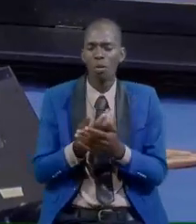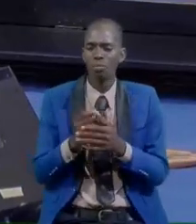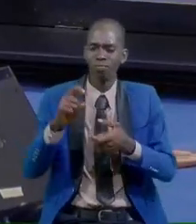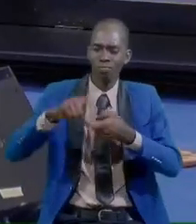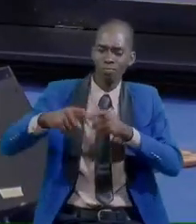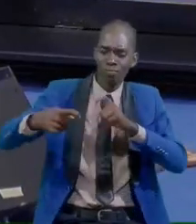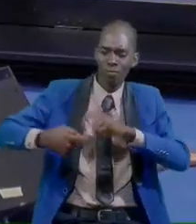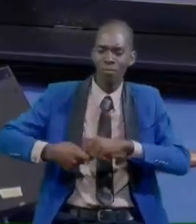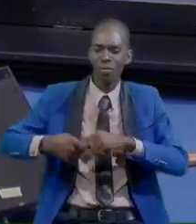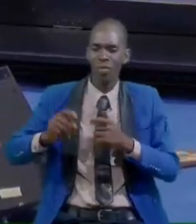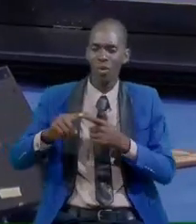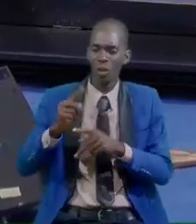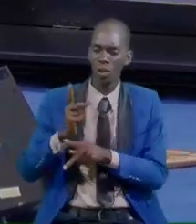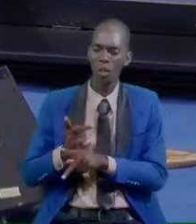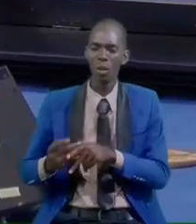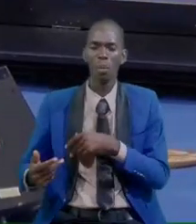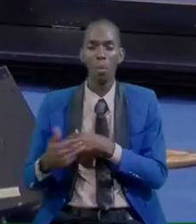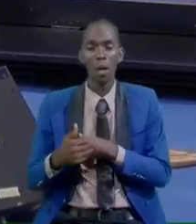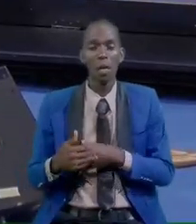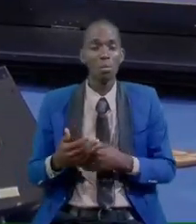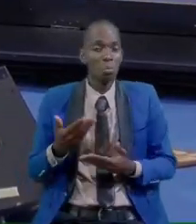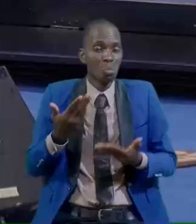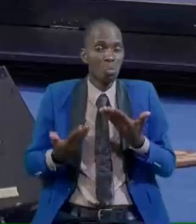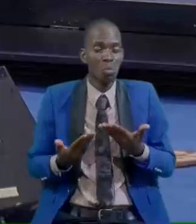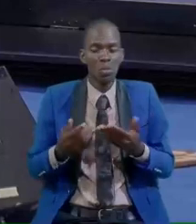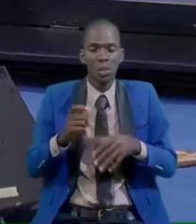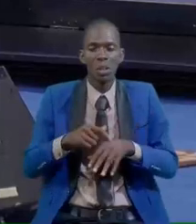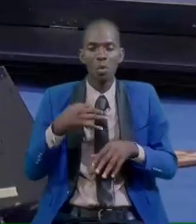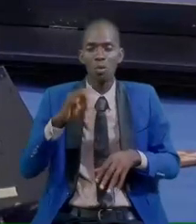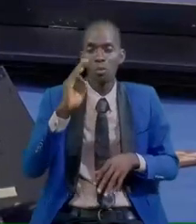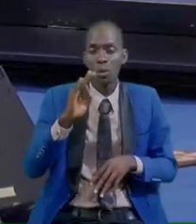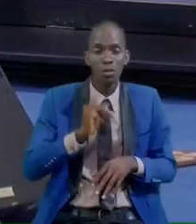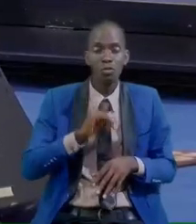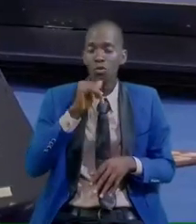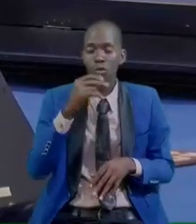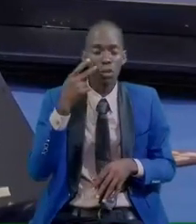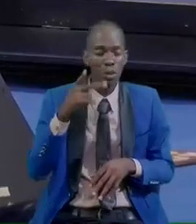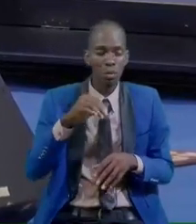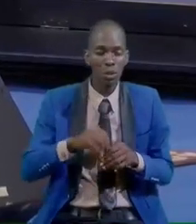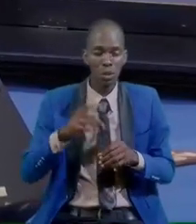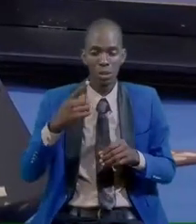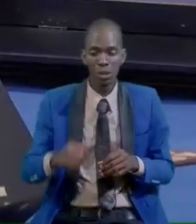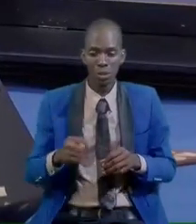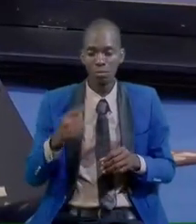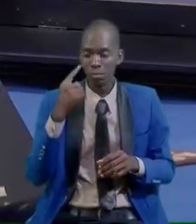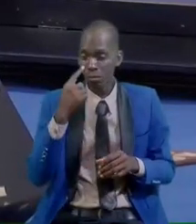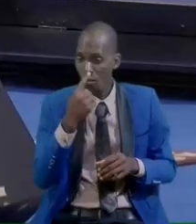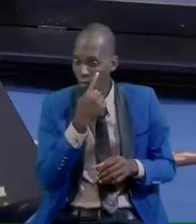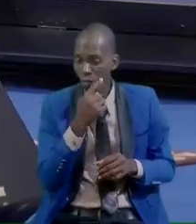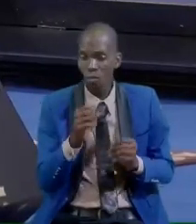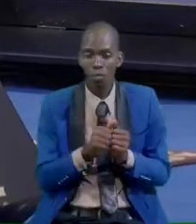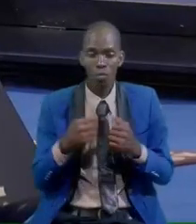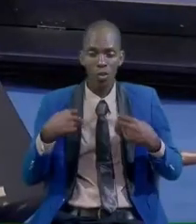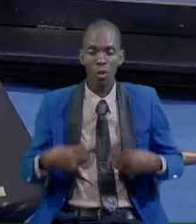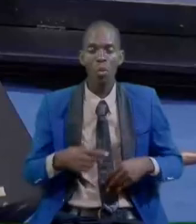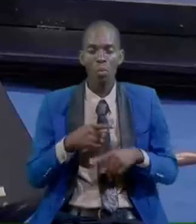pendant que je prêchais, je ne l'ai même pas vu physiquement, je l'ai vu en esprit. Et je savais que ce